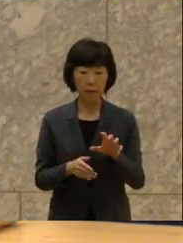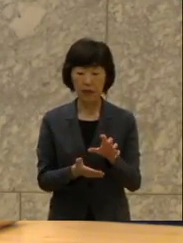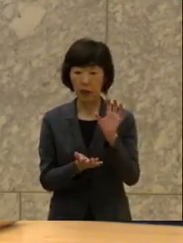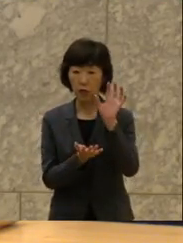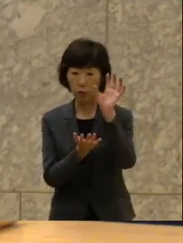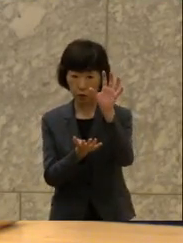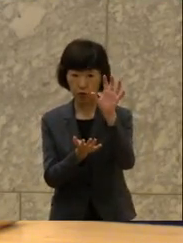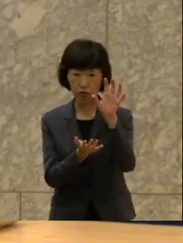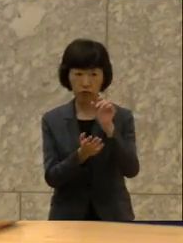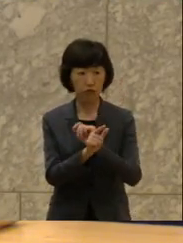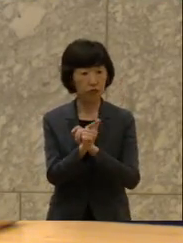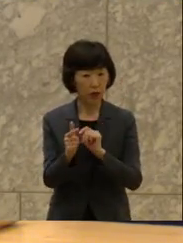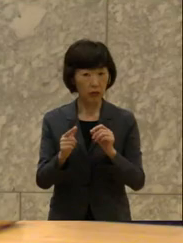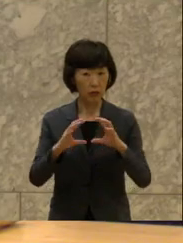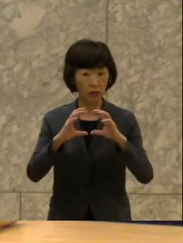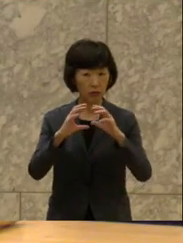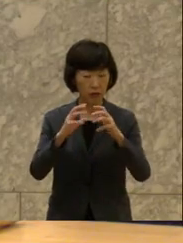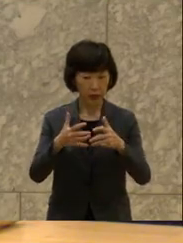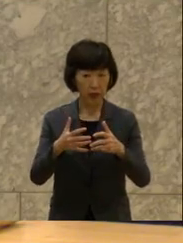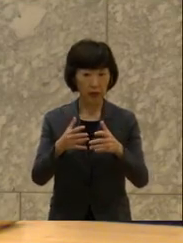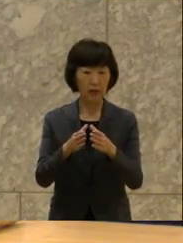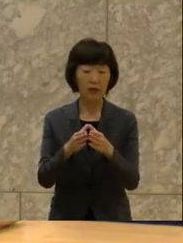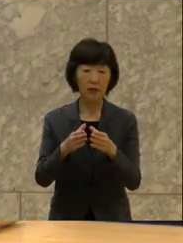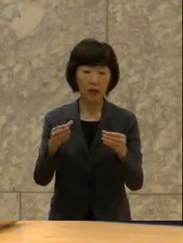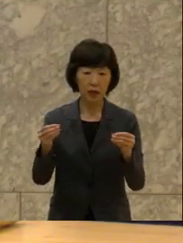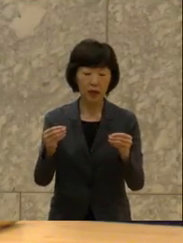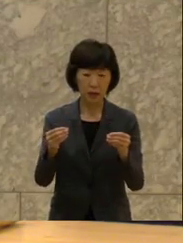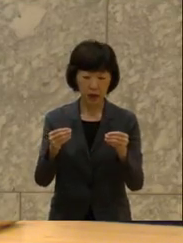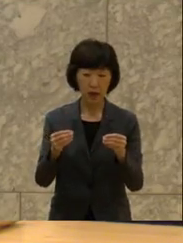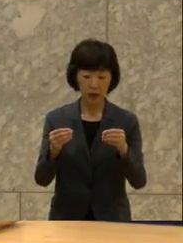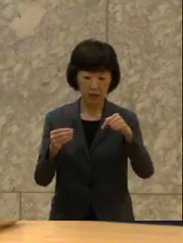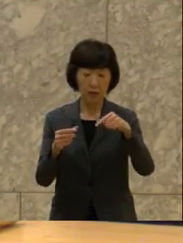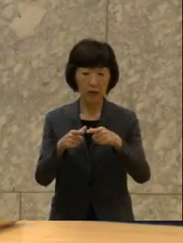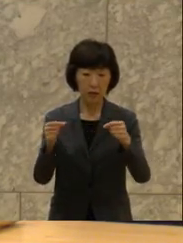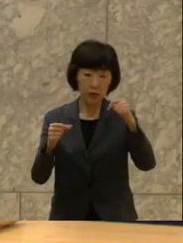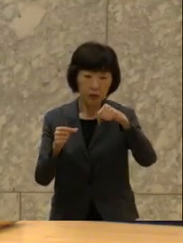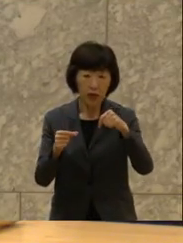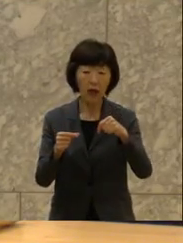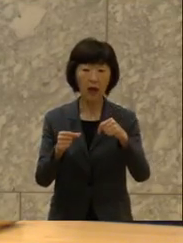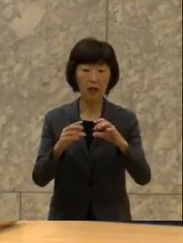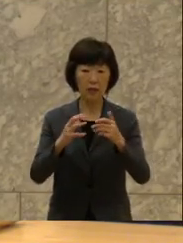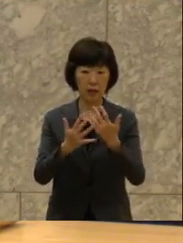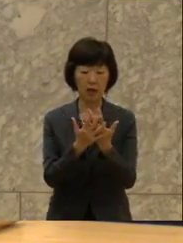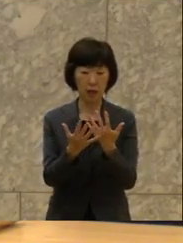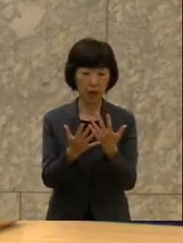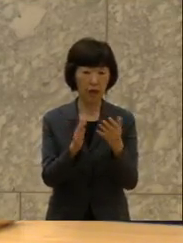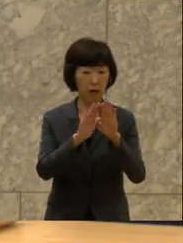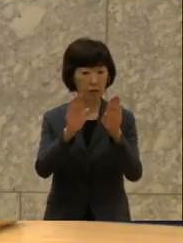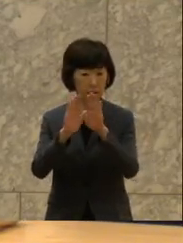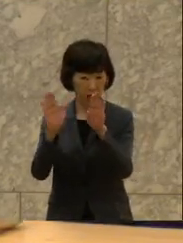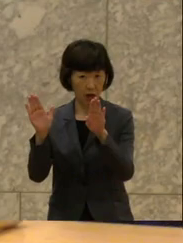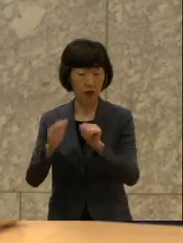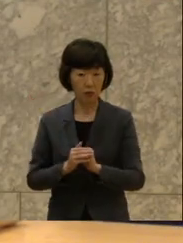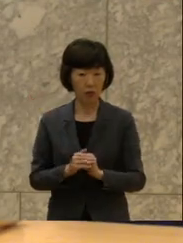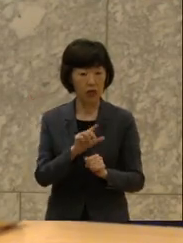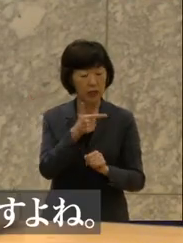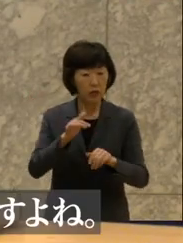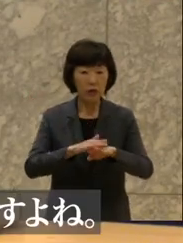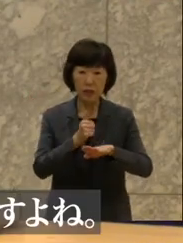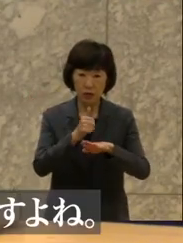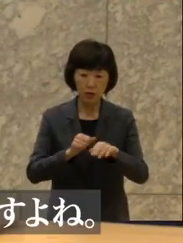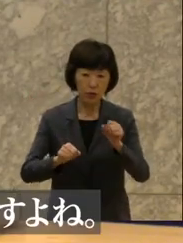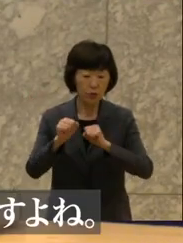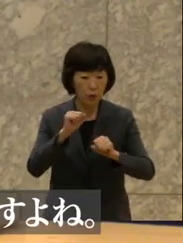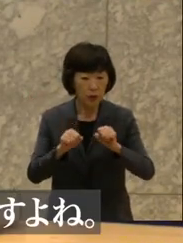色んな国際大会をテレビで見てですねまあなんとなくそのいろんな選手の動きを見て